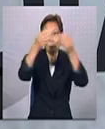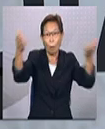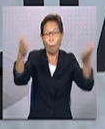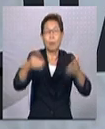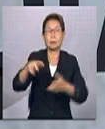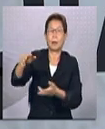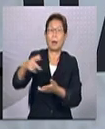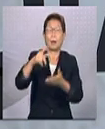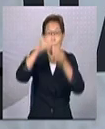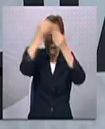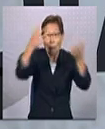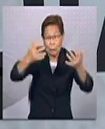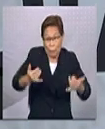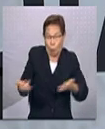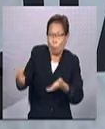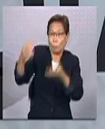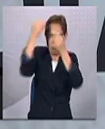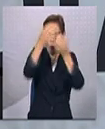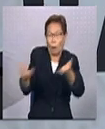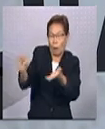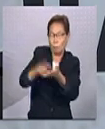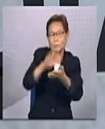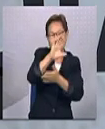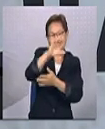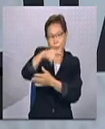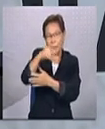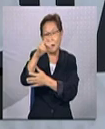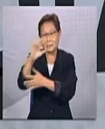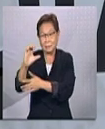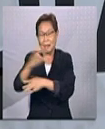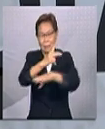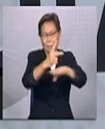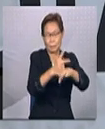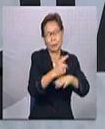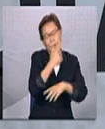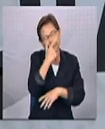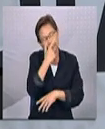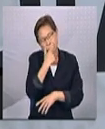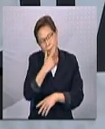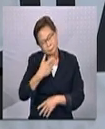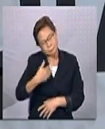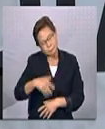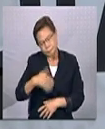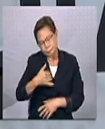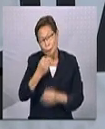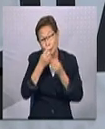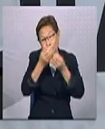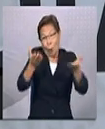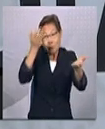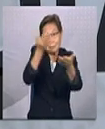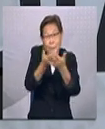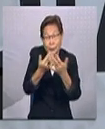Daripada maklumat terkini yang dilaporkan ke CPRC Kebangsaan, duka cita dimaklumkan bahawa sehingga kini